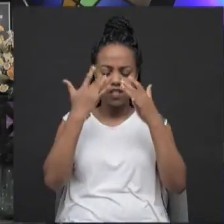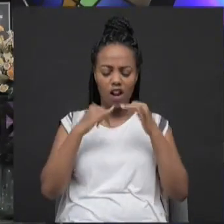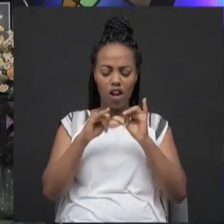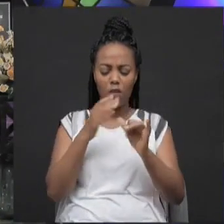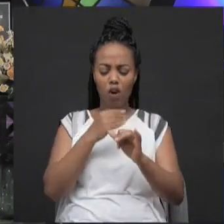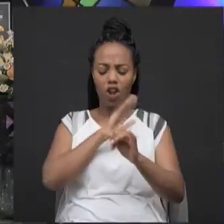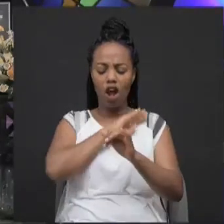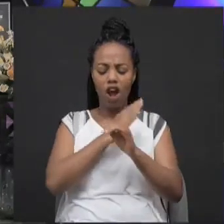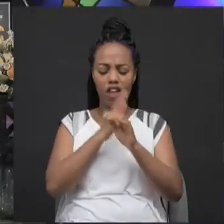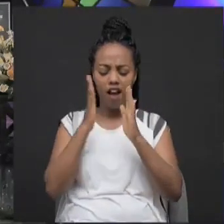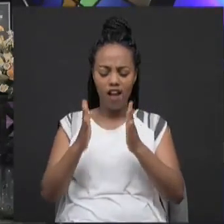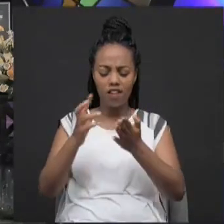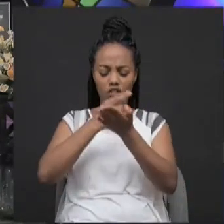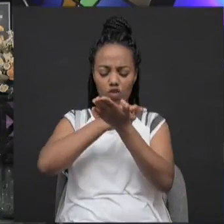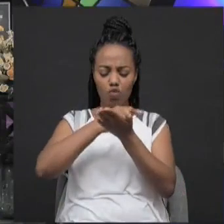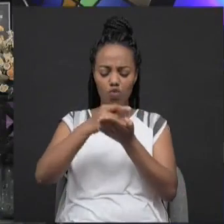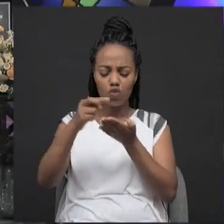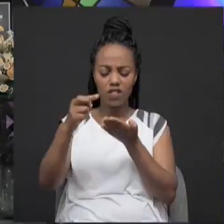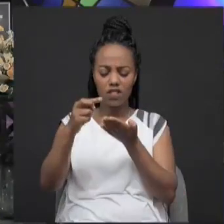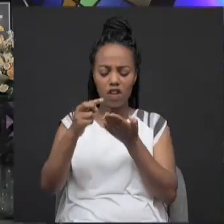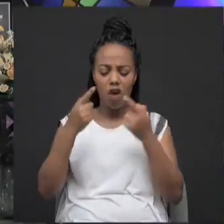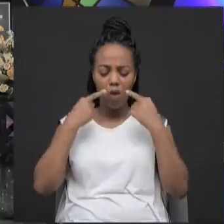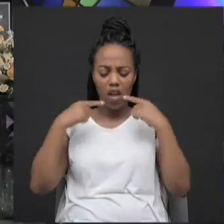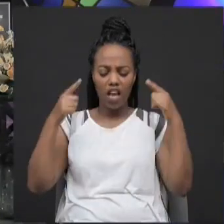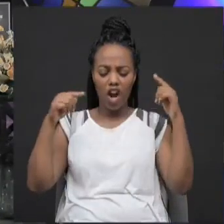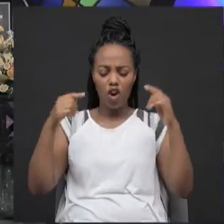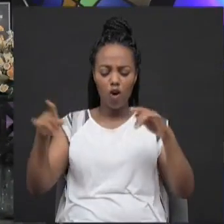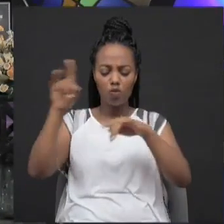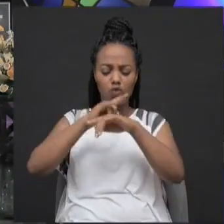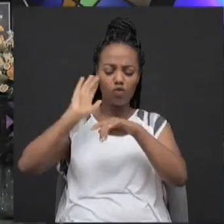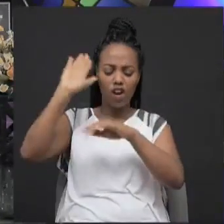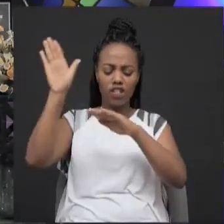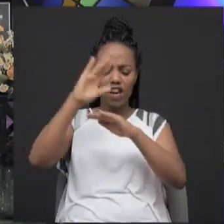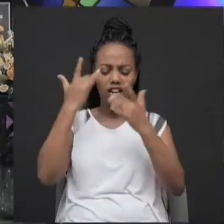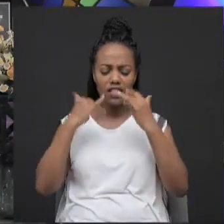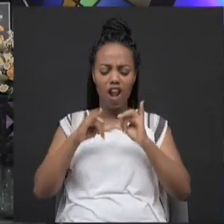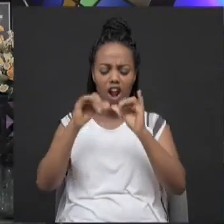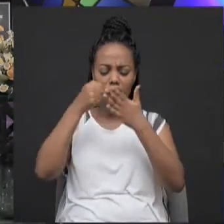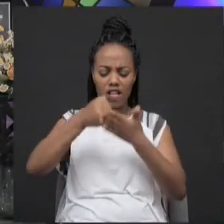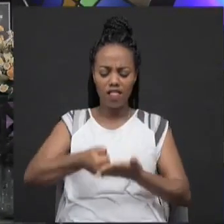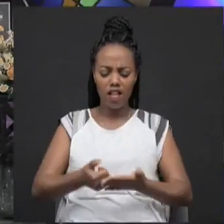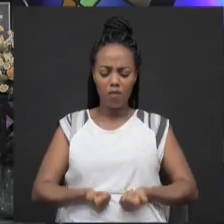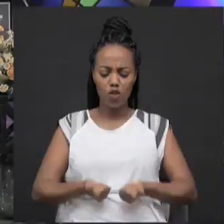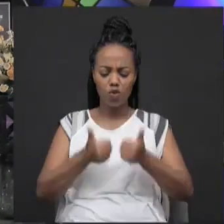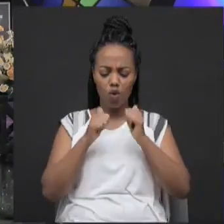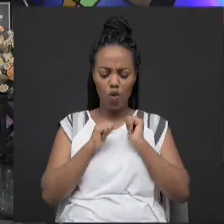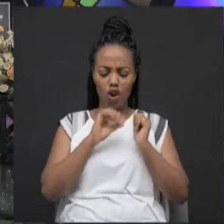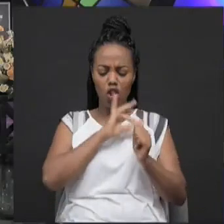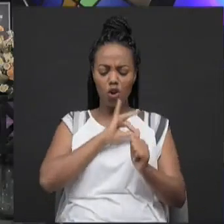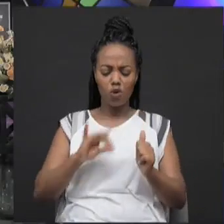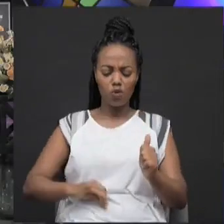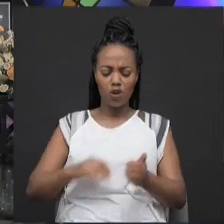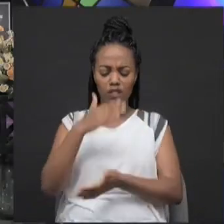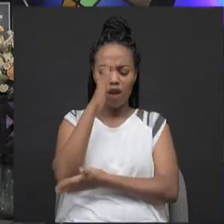ዘላለማዊና ኃያል ቅዱስ በገናናው ዙፋንህ ላይ ለዘላለም ጸንተህ የምትኖር ልዑል